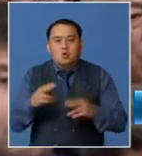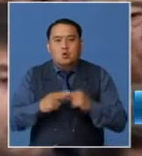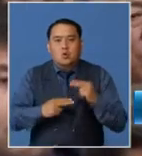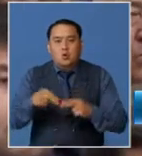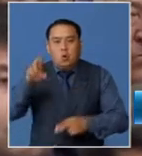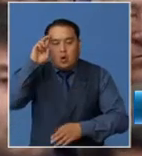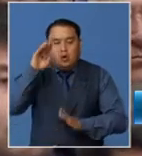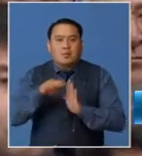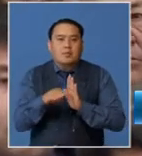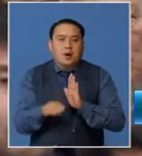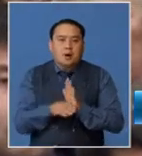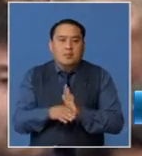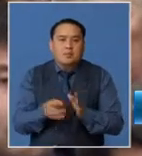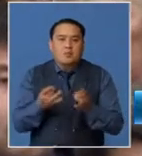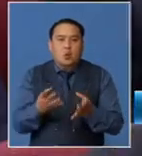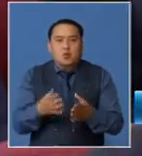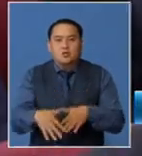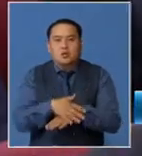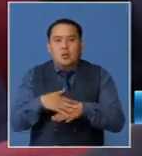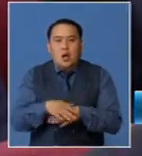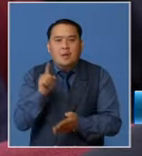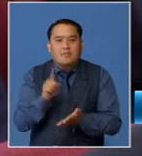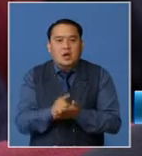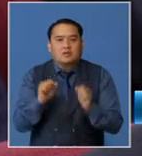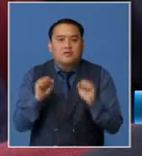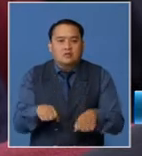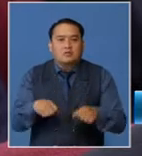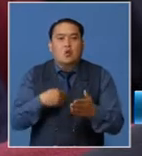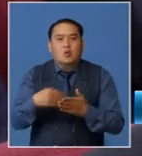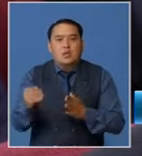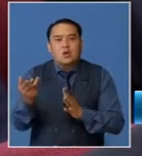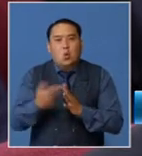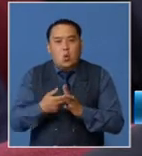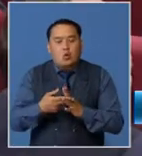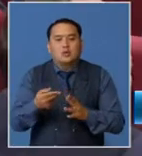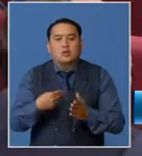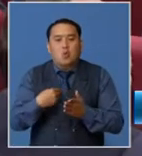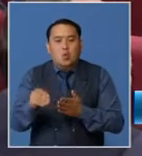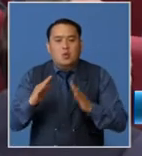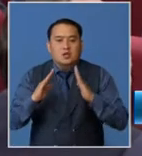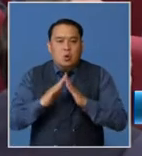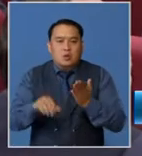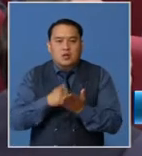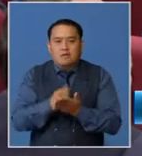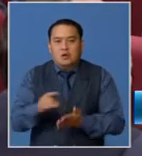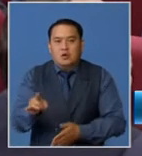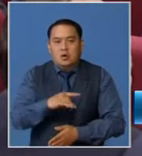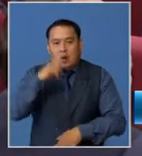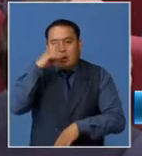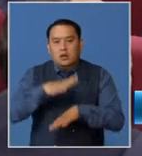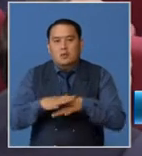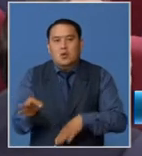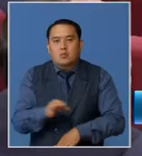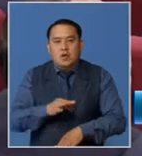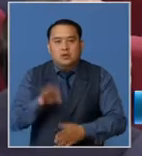больше строить по госпрограммам. У простого народа должна быть возможность купить льготное жилье, считает глава региона Амандык